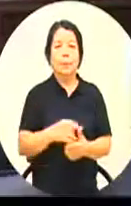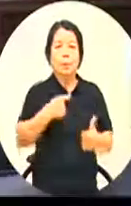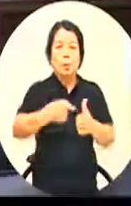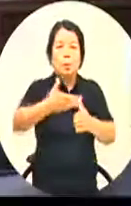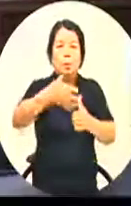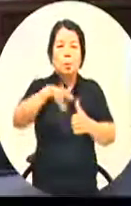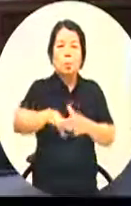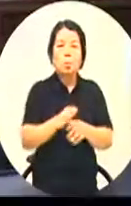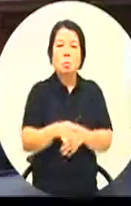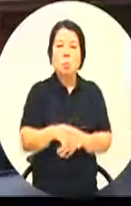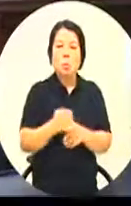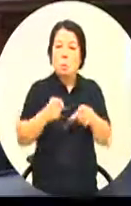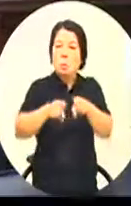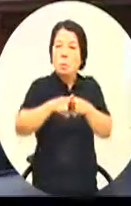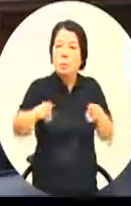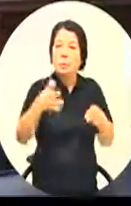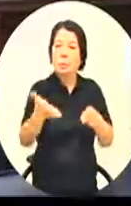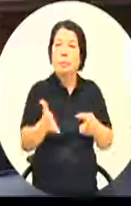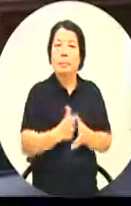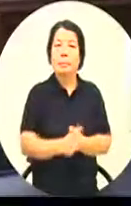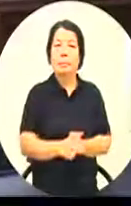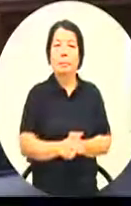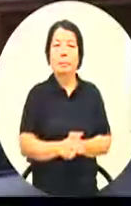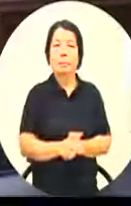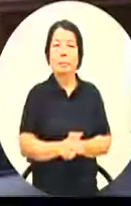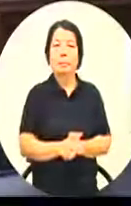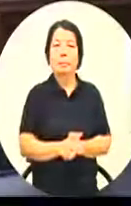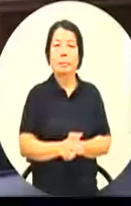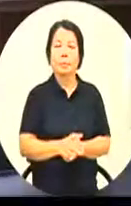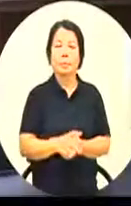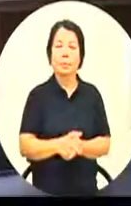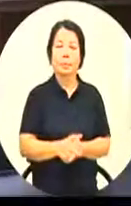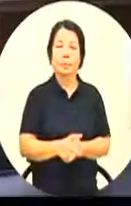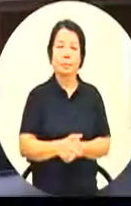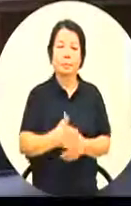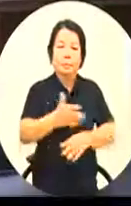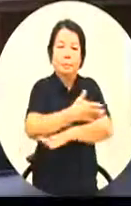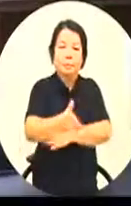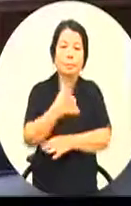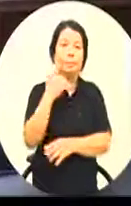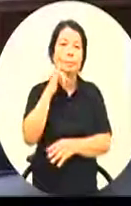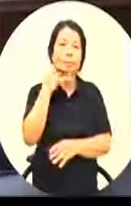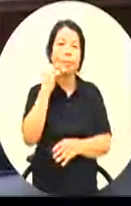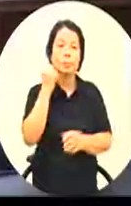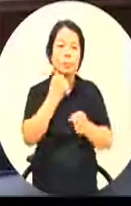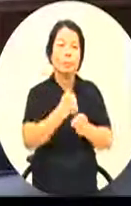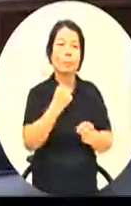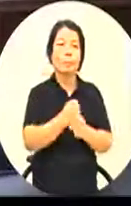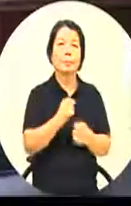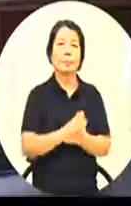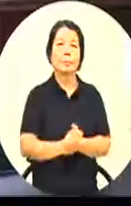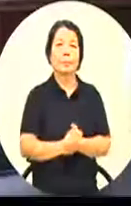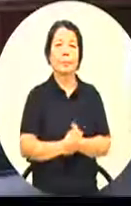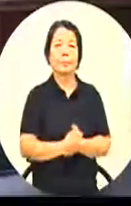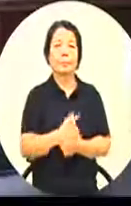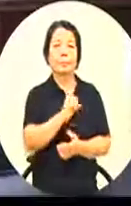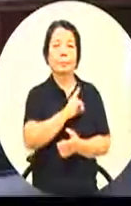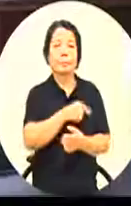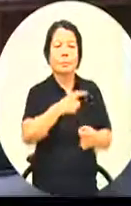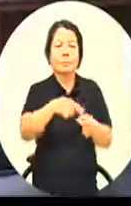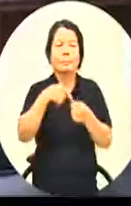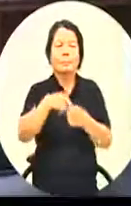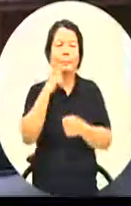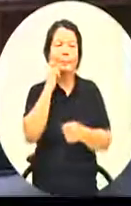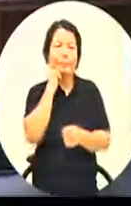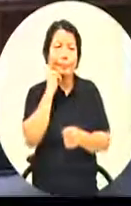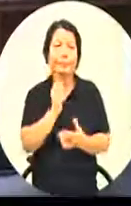的问题。在乡下的小朋友，可能父母大概也工作，自己谋生都比较困难